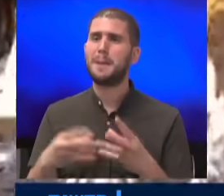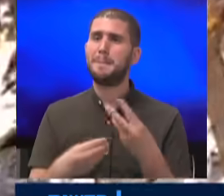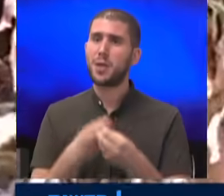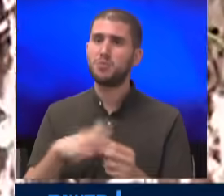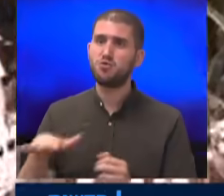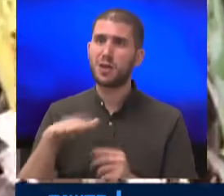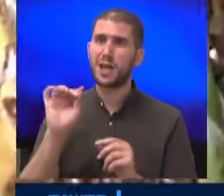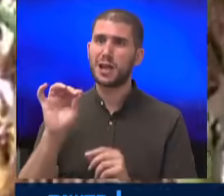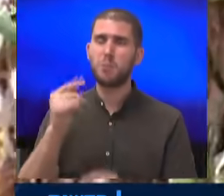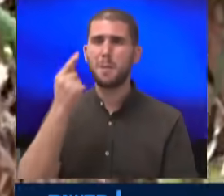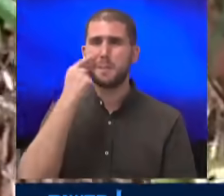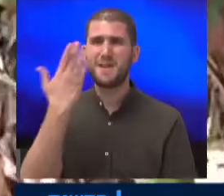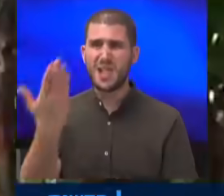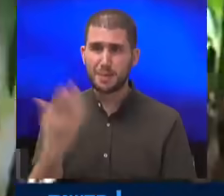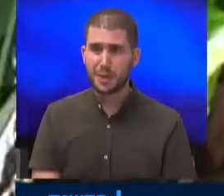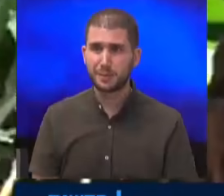בפיליפינים.